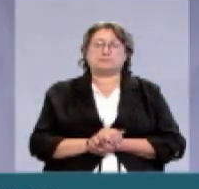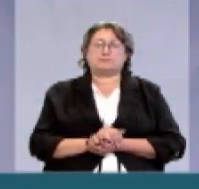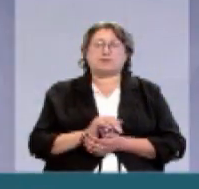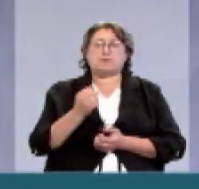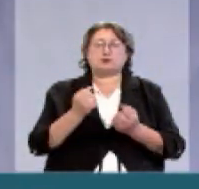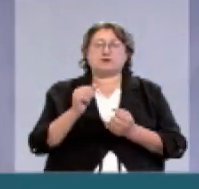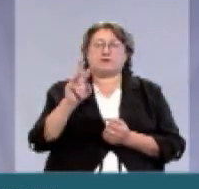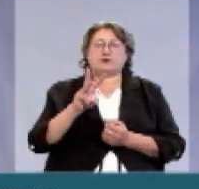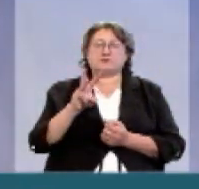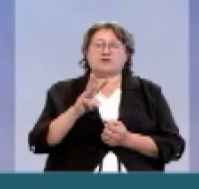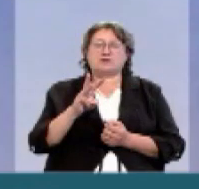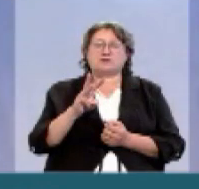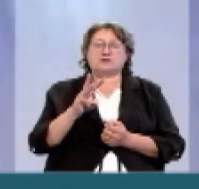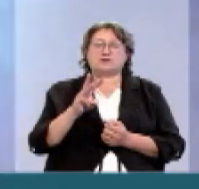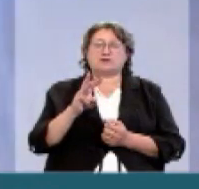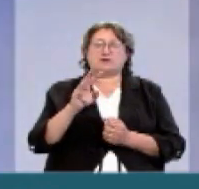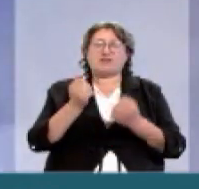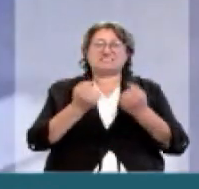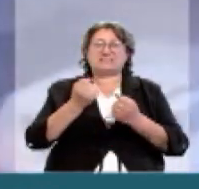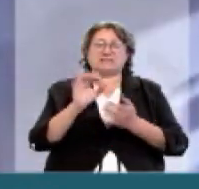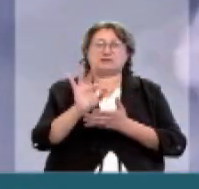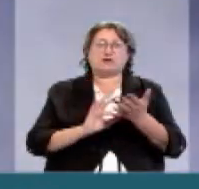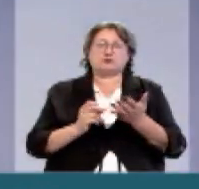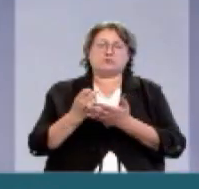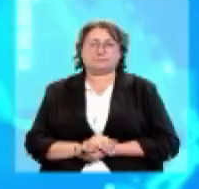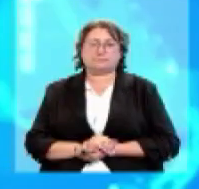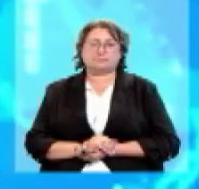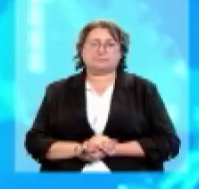да ауруханаға жеткізілді. Сотқа дейінгі тергеу басталды.